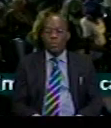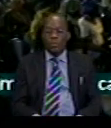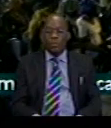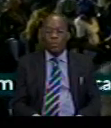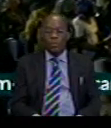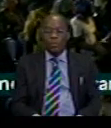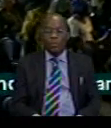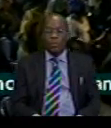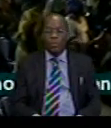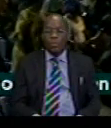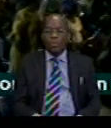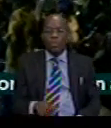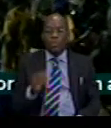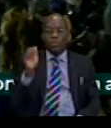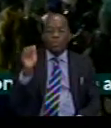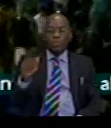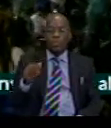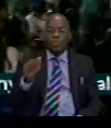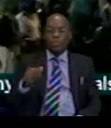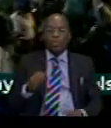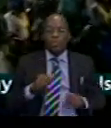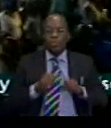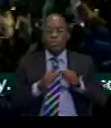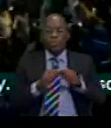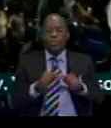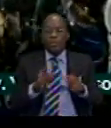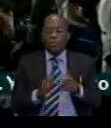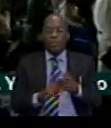Yes, continue to check yourself.